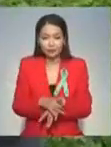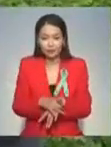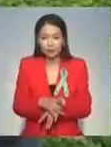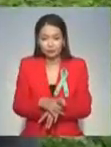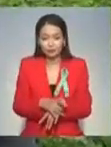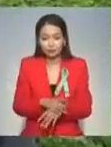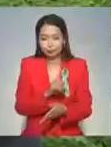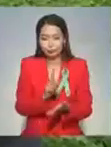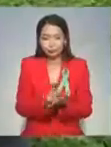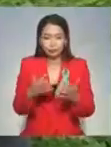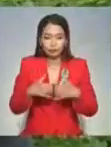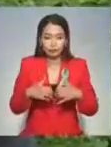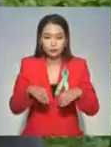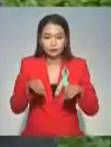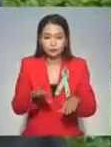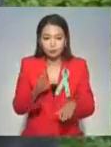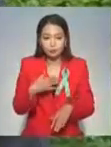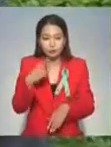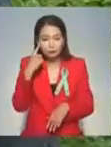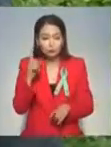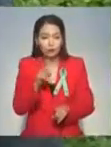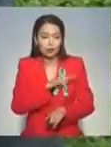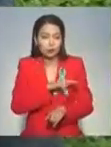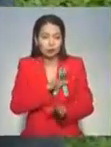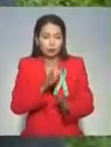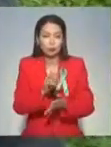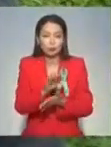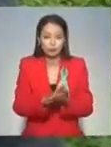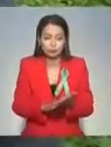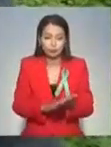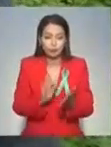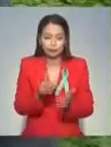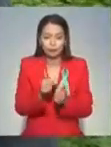уже реагируем на это. Вот. Я думаю, эта работа будет продолжена на постоянной основе.